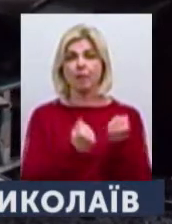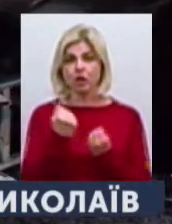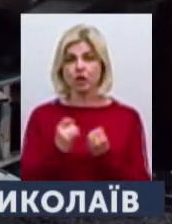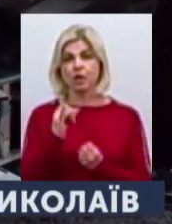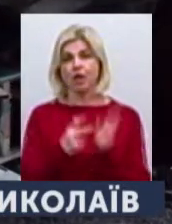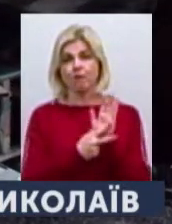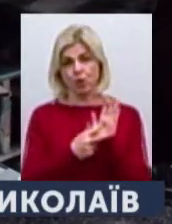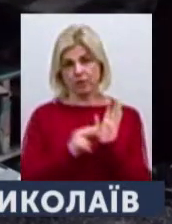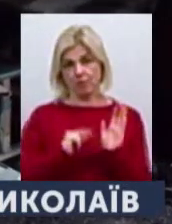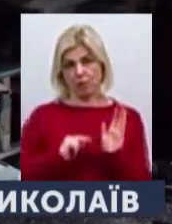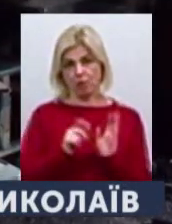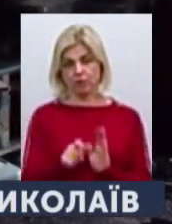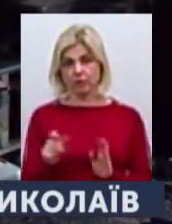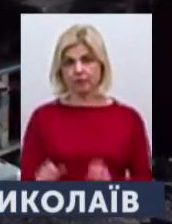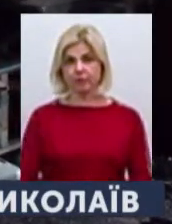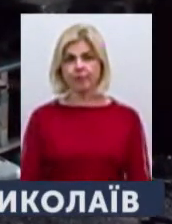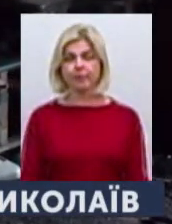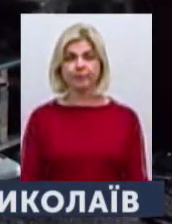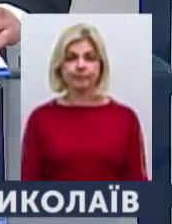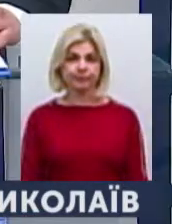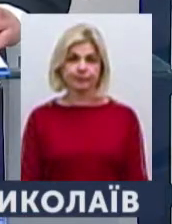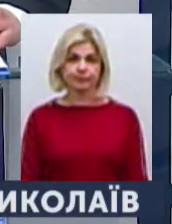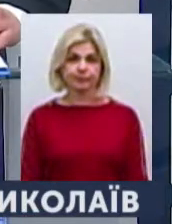рятувальників. Світлана Кльосова, телевізійні новини Миколаївщини.